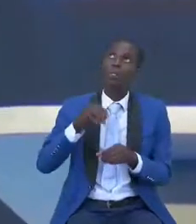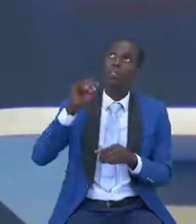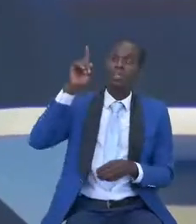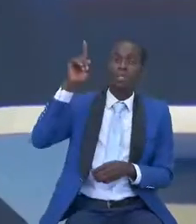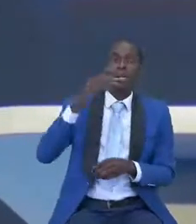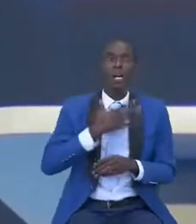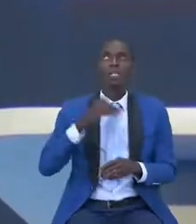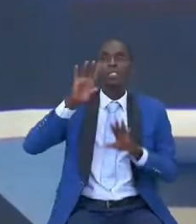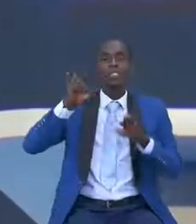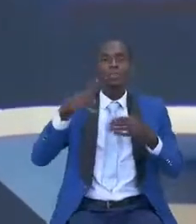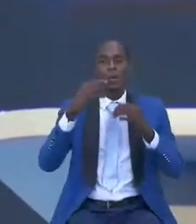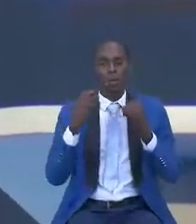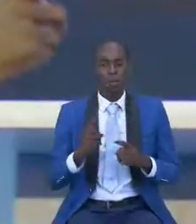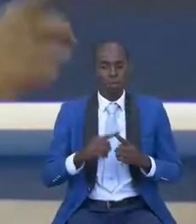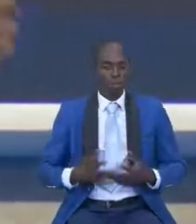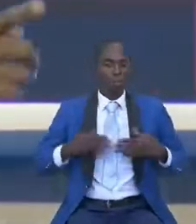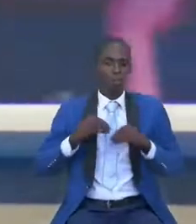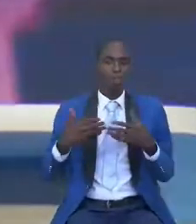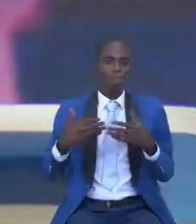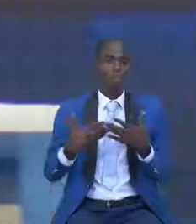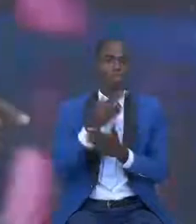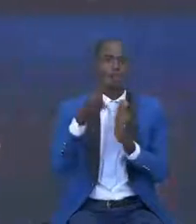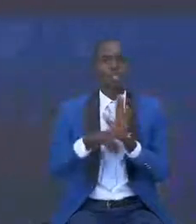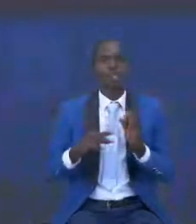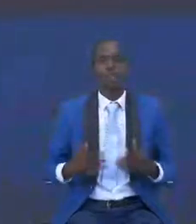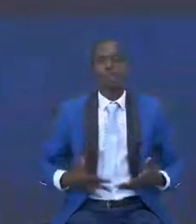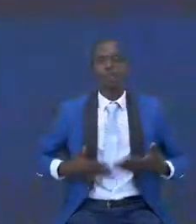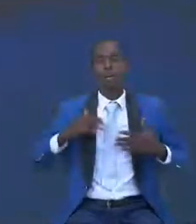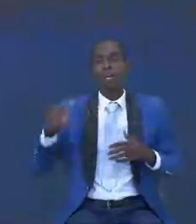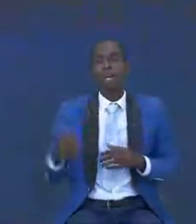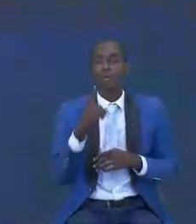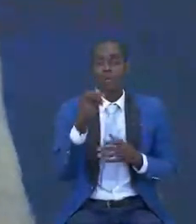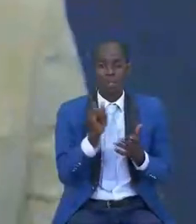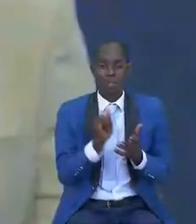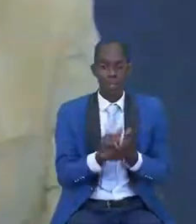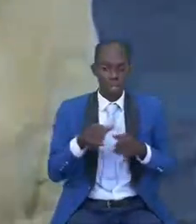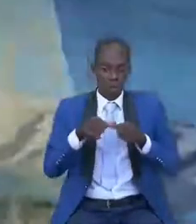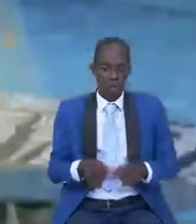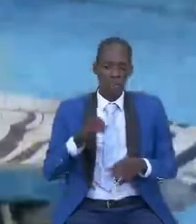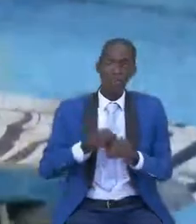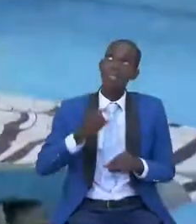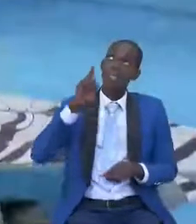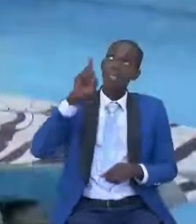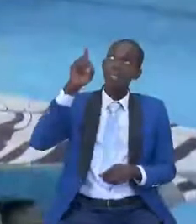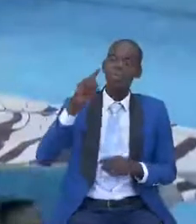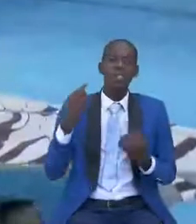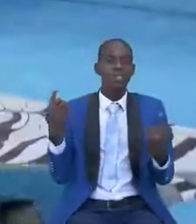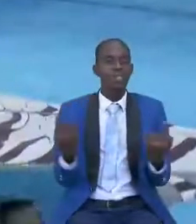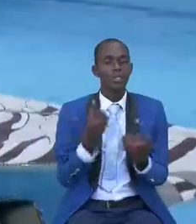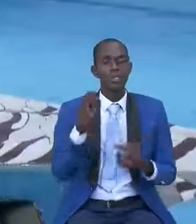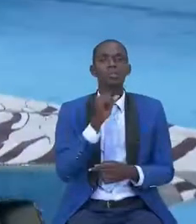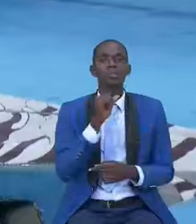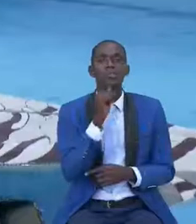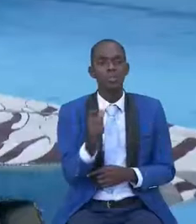et que tu demeures en lui, il te donne le pouvoir de mener une nouvelle vie. Quiconque demeure en